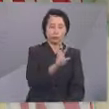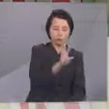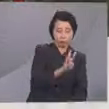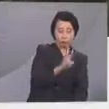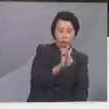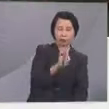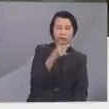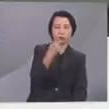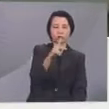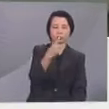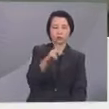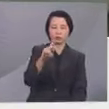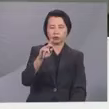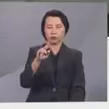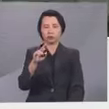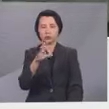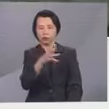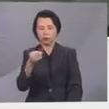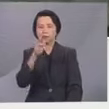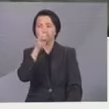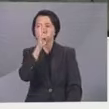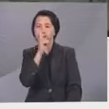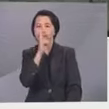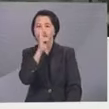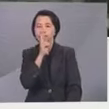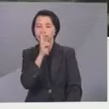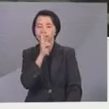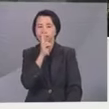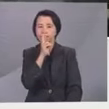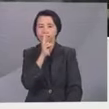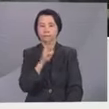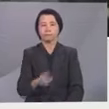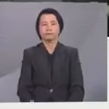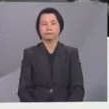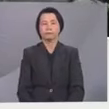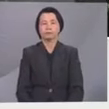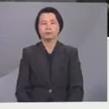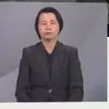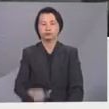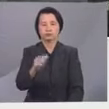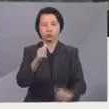zon kuning dan zon merah. Sebanyak